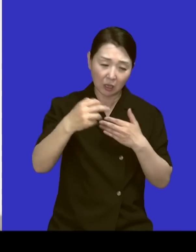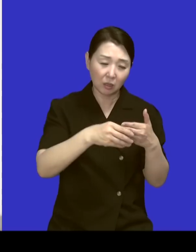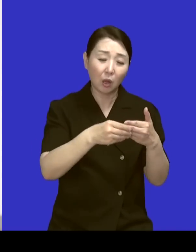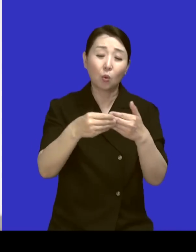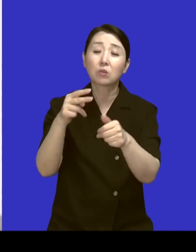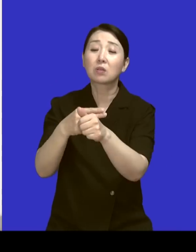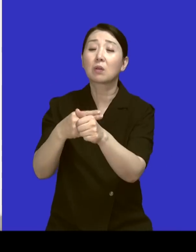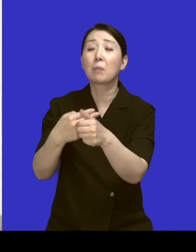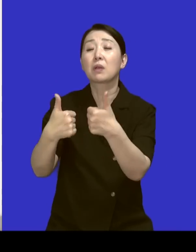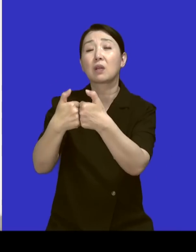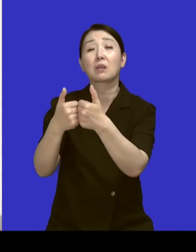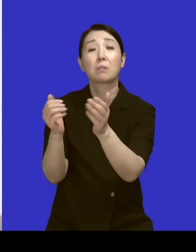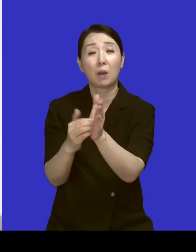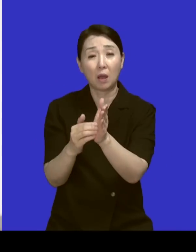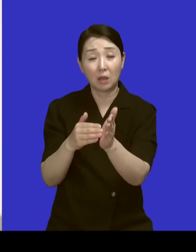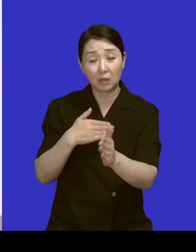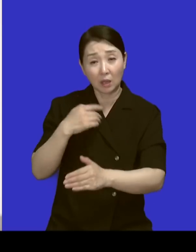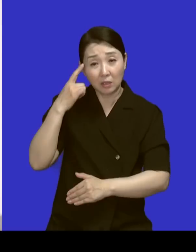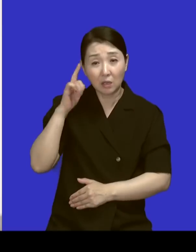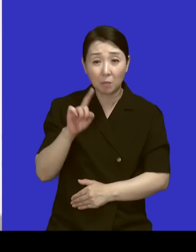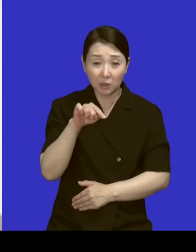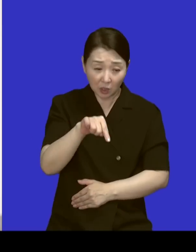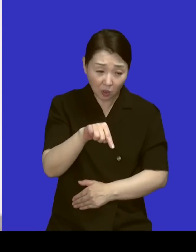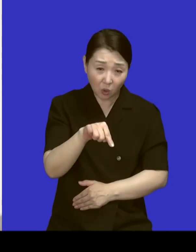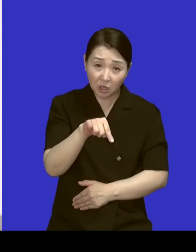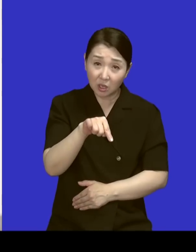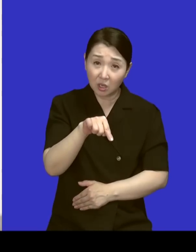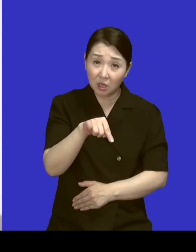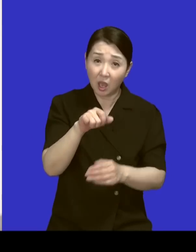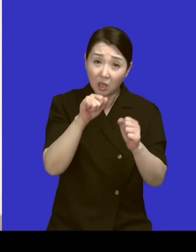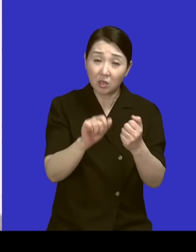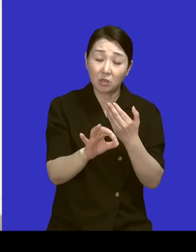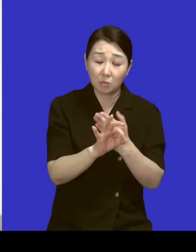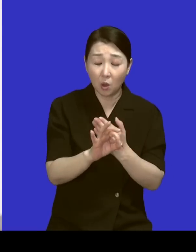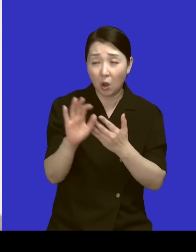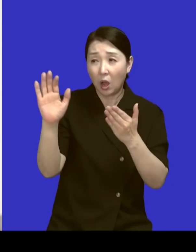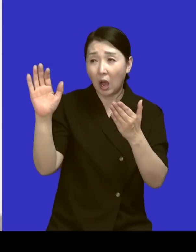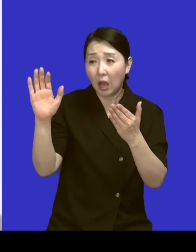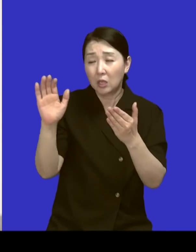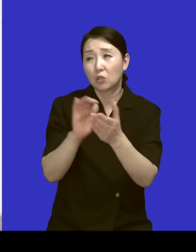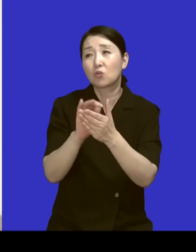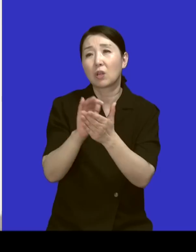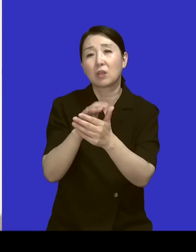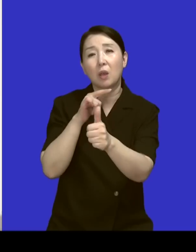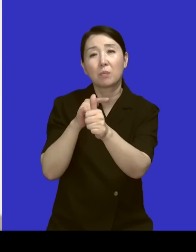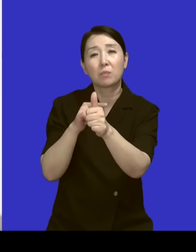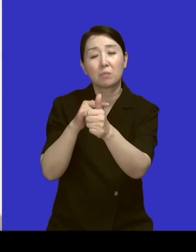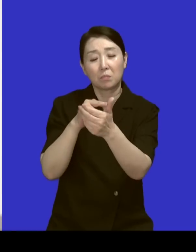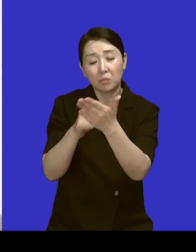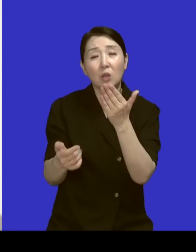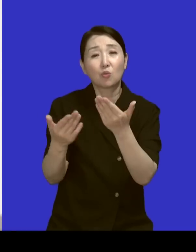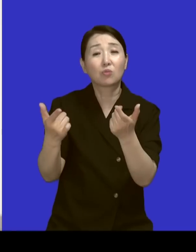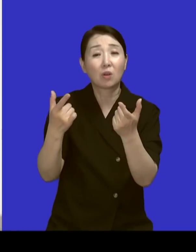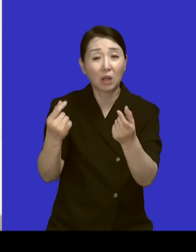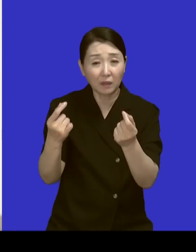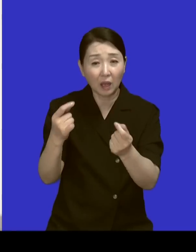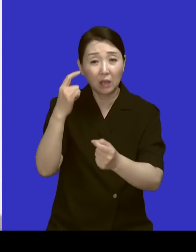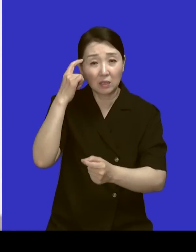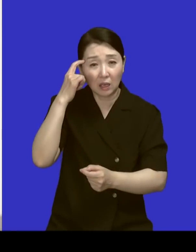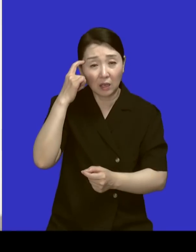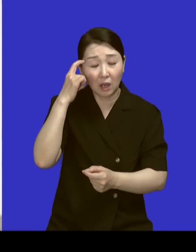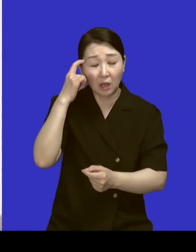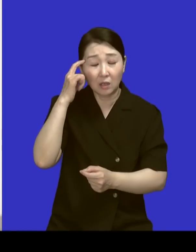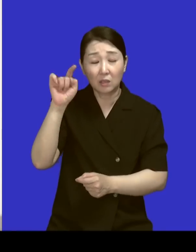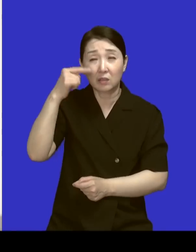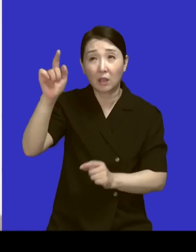네. 저는 그런 생각도 들었죠. 내가 여기 있으면은 더 이상 아이들한테 피해가 될 것 같다. 내 증상 때문에. 예. 그래서 다음 날에